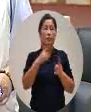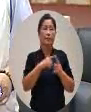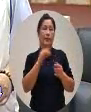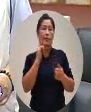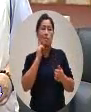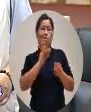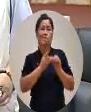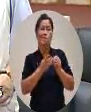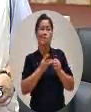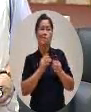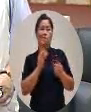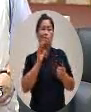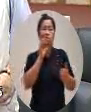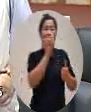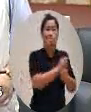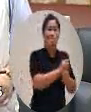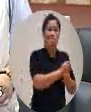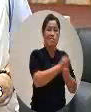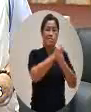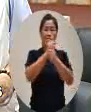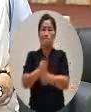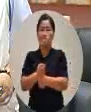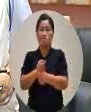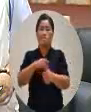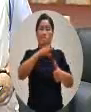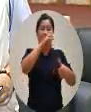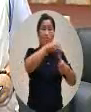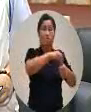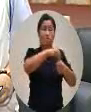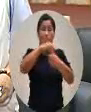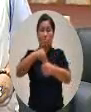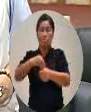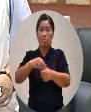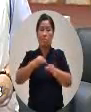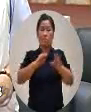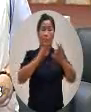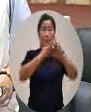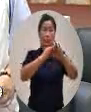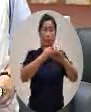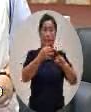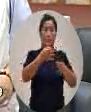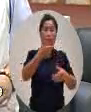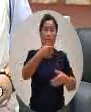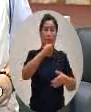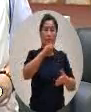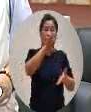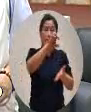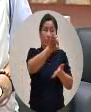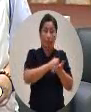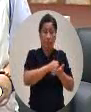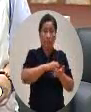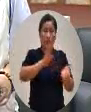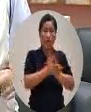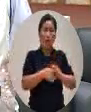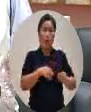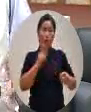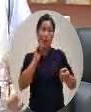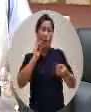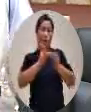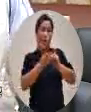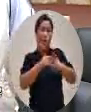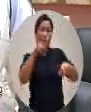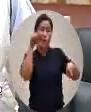啦阿虛,領六萬塊結果,又減給他們欺負聯